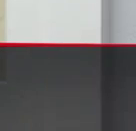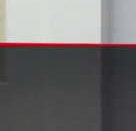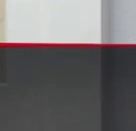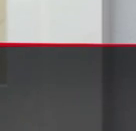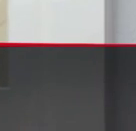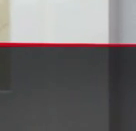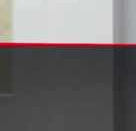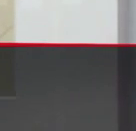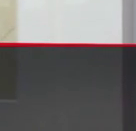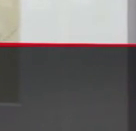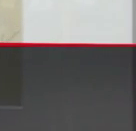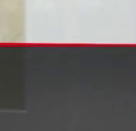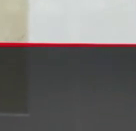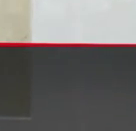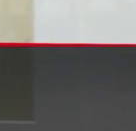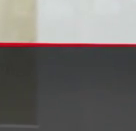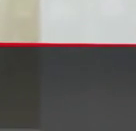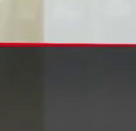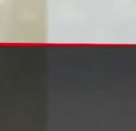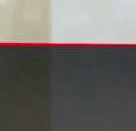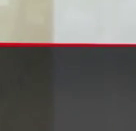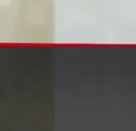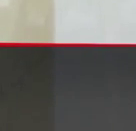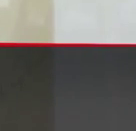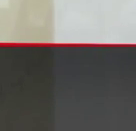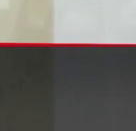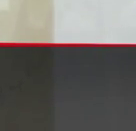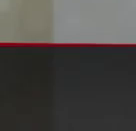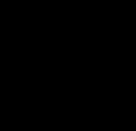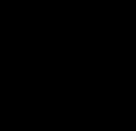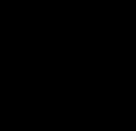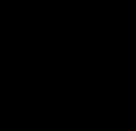litzaizkieke. Euretako asko argitaratu eta guzti egin ziren erretratuak dira eta